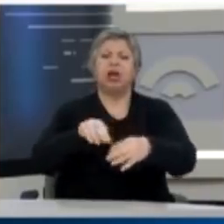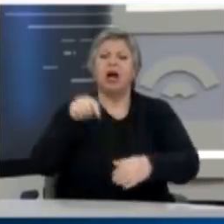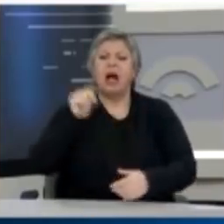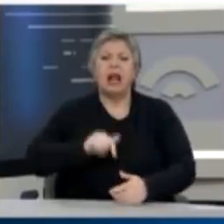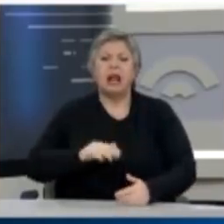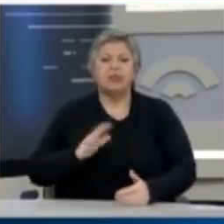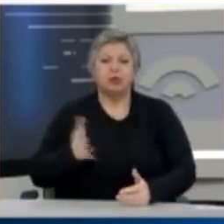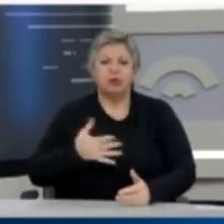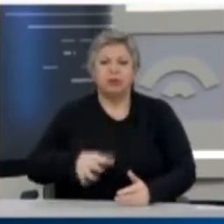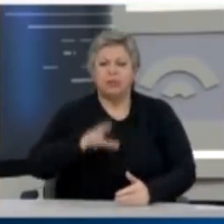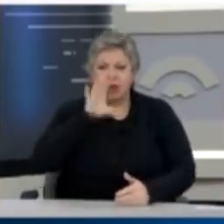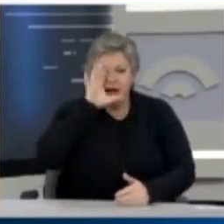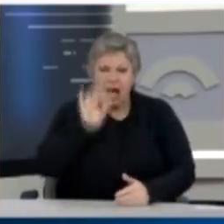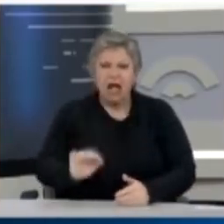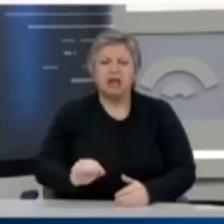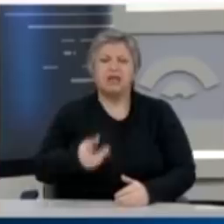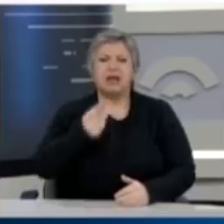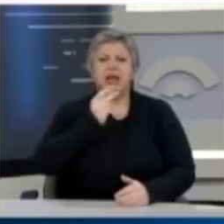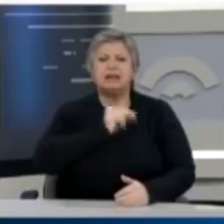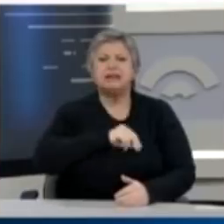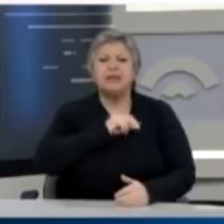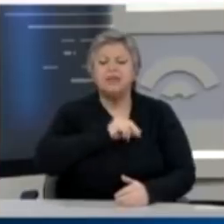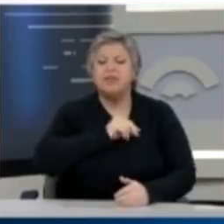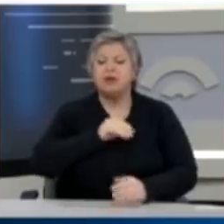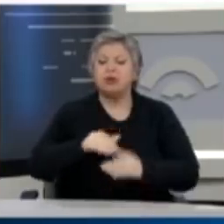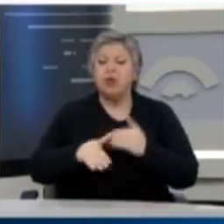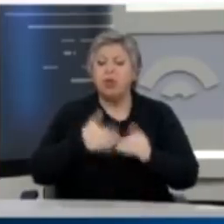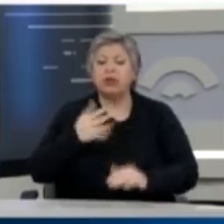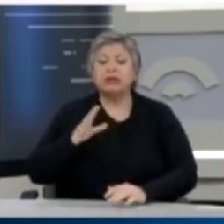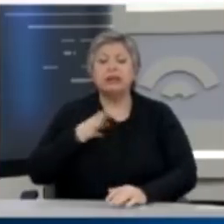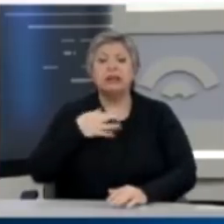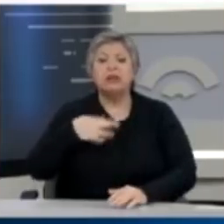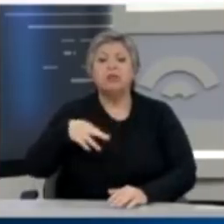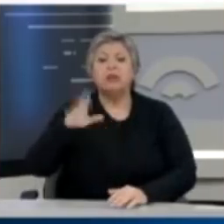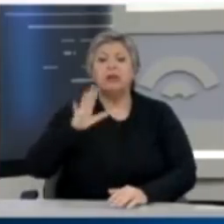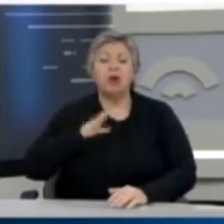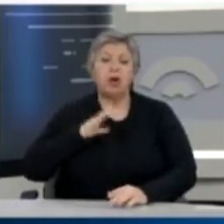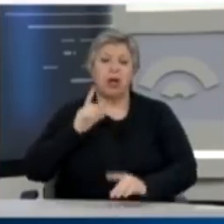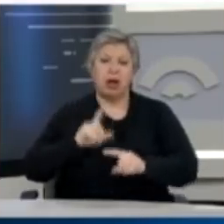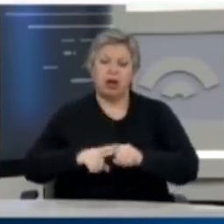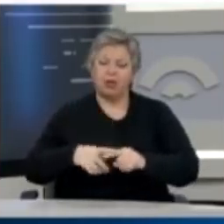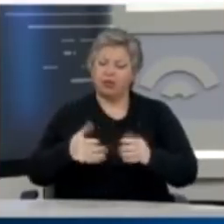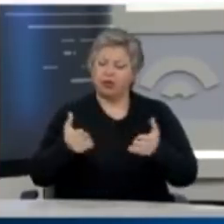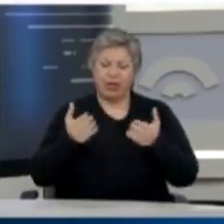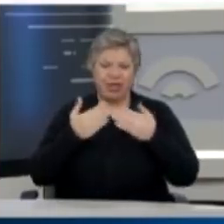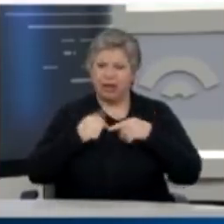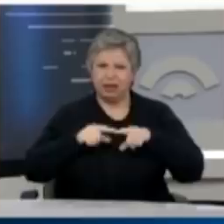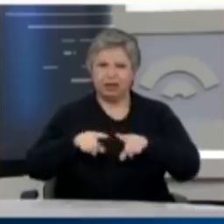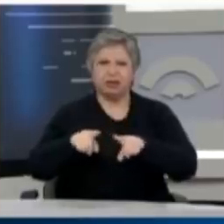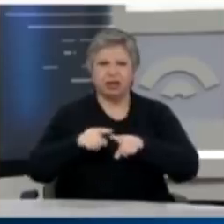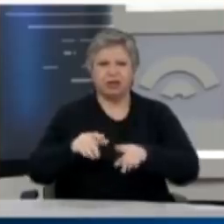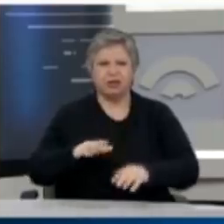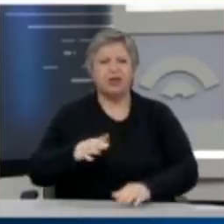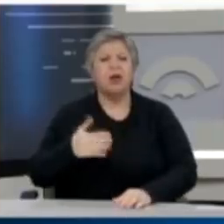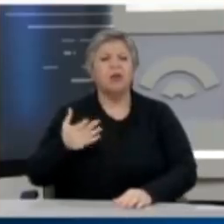τα αντικειμενικά, τα πραγματικά συμφέροντα της πλειοψηφίας του ελληνικού λαού. Όλες οι αναθεωρήσεις του